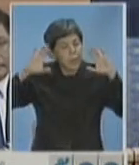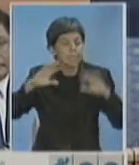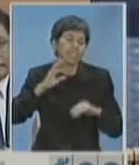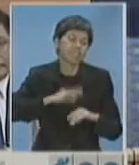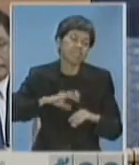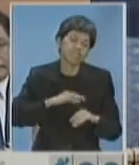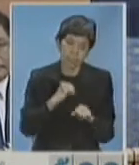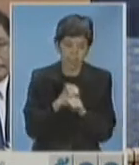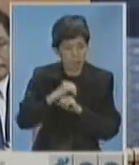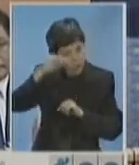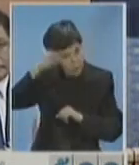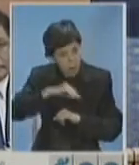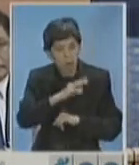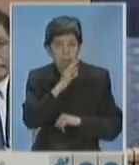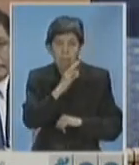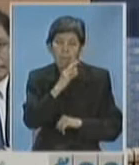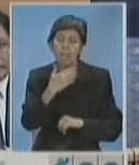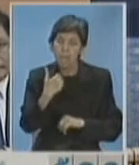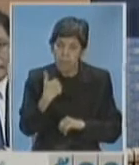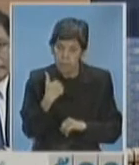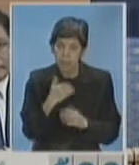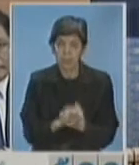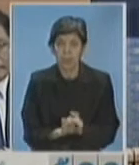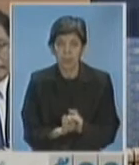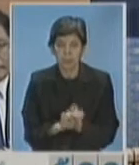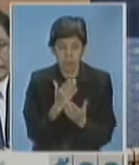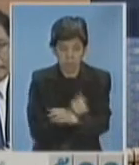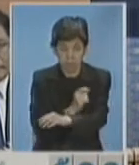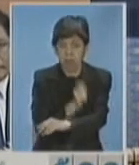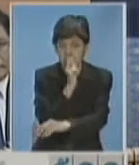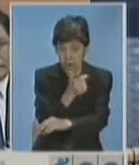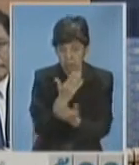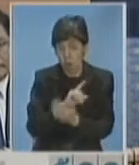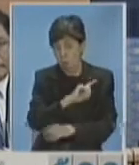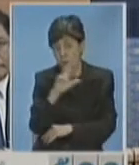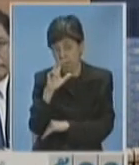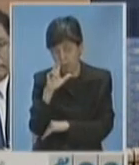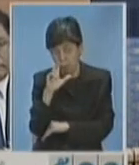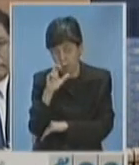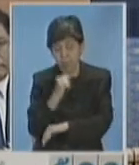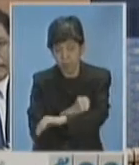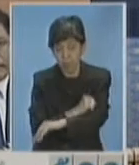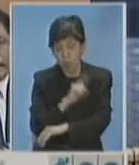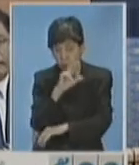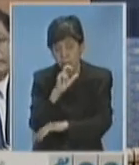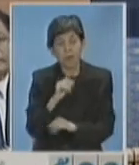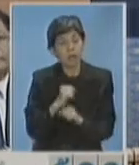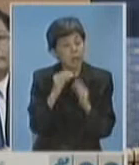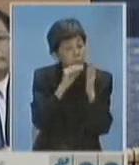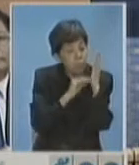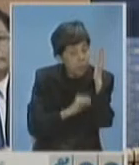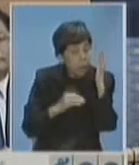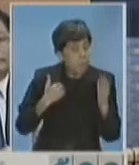ริงเป็นการโกหกหลอกลวงพี่น้องประชาชนค่าจ้างแรงงานขั้นต่ำวันละ300 บาทท่านประธานครับได้ทุกจังหวัดไหม